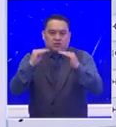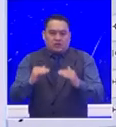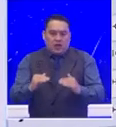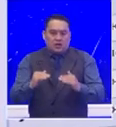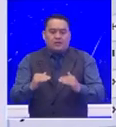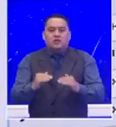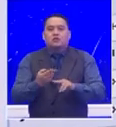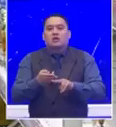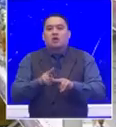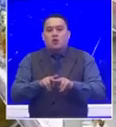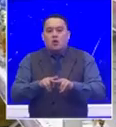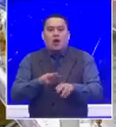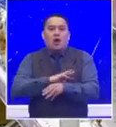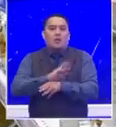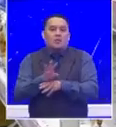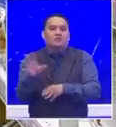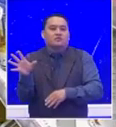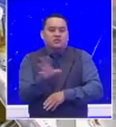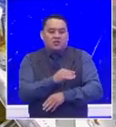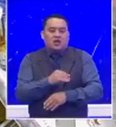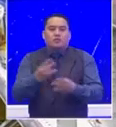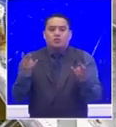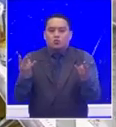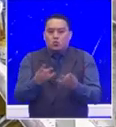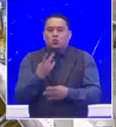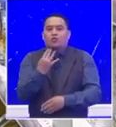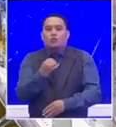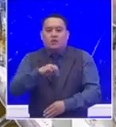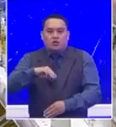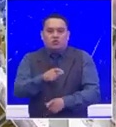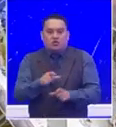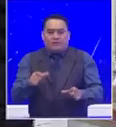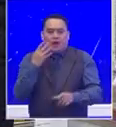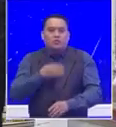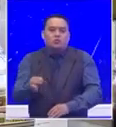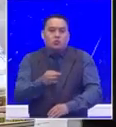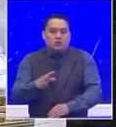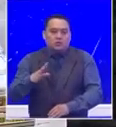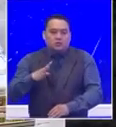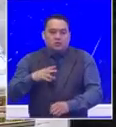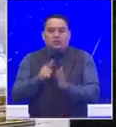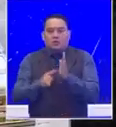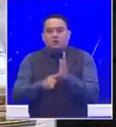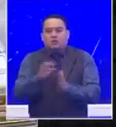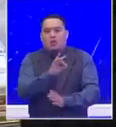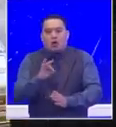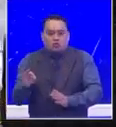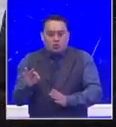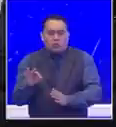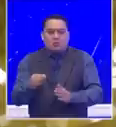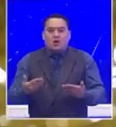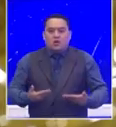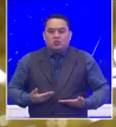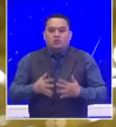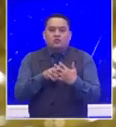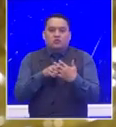рыночных. Такой подход позволит обеспечить всем необходимым свыше 2 миллионов человек Алматинской области, 70% из которых проживает